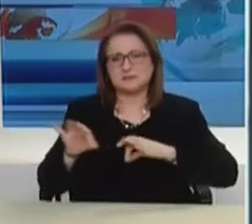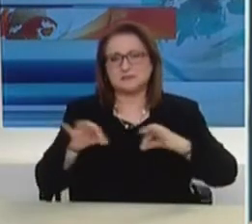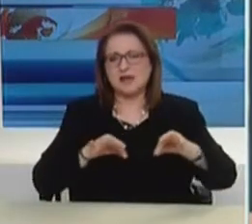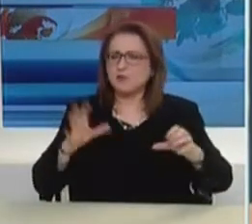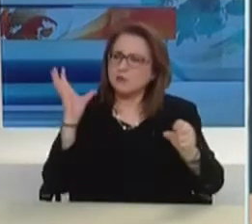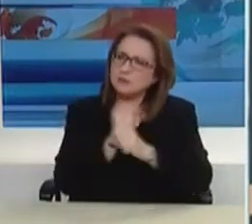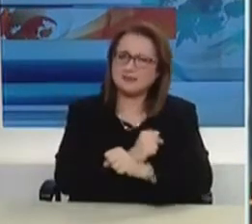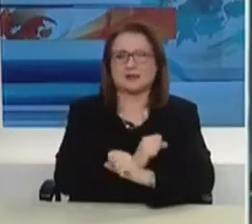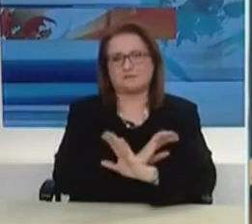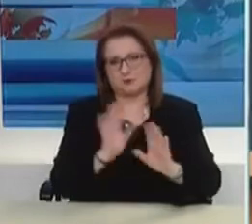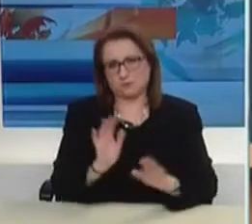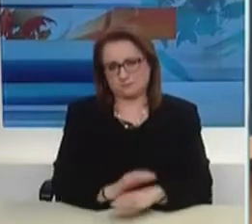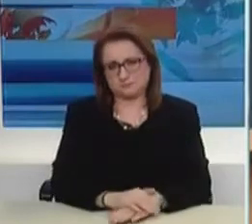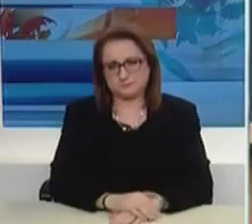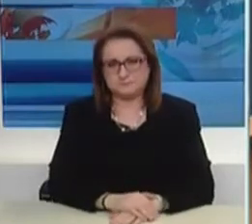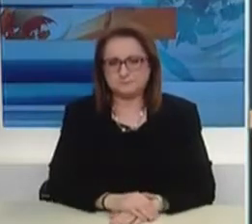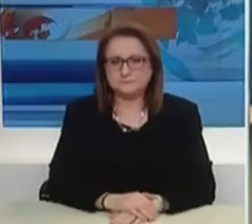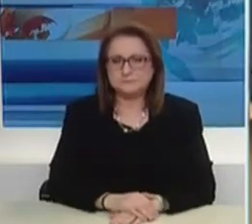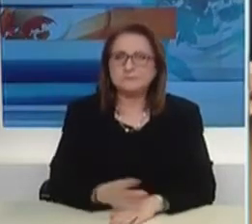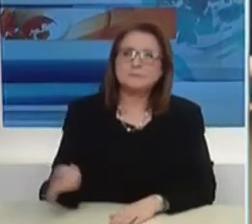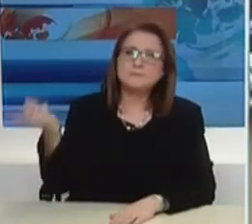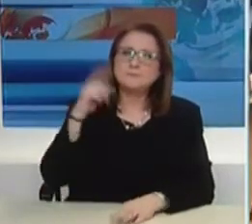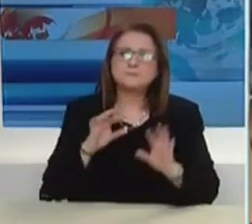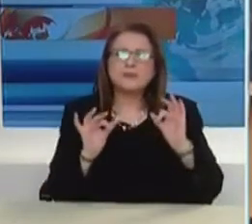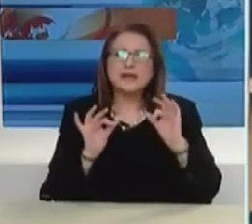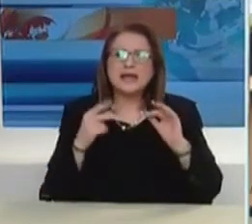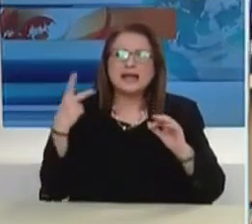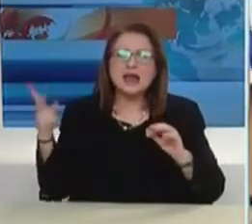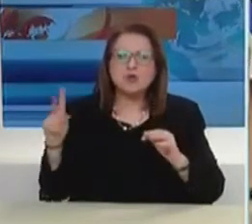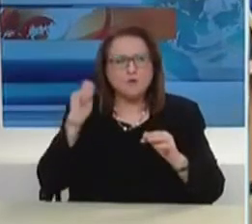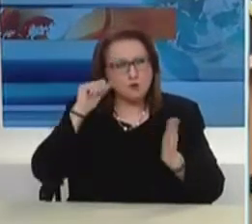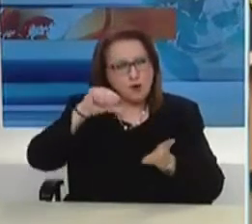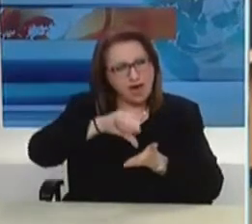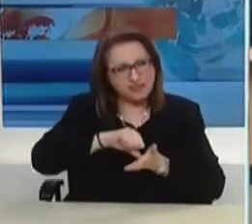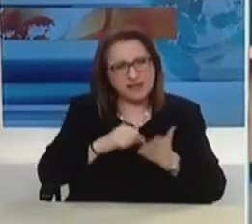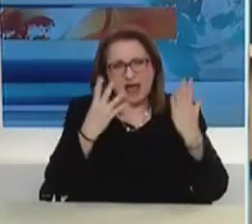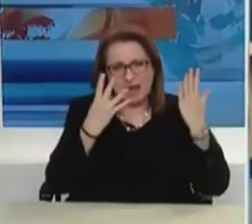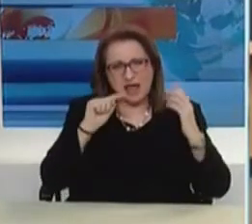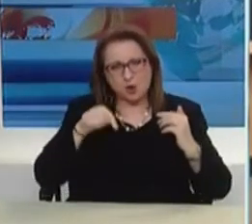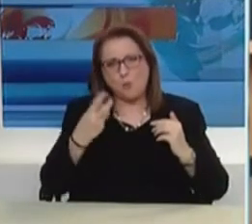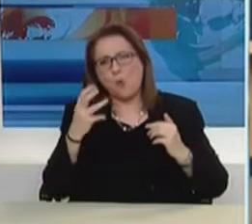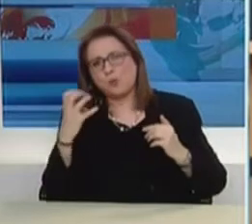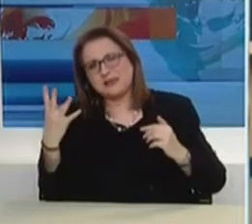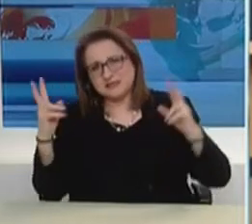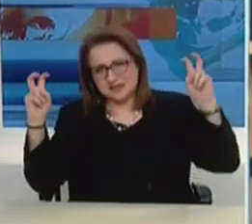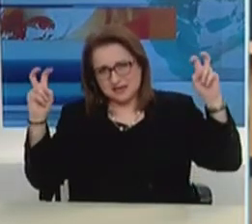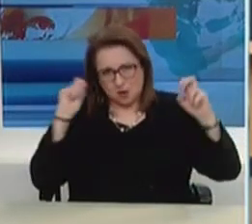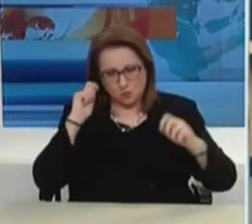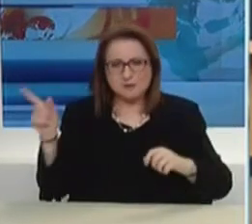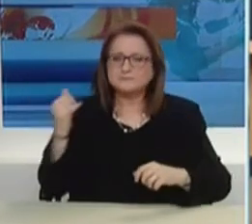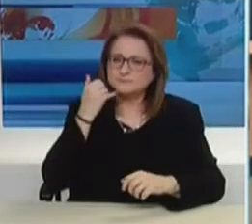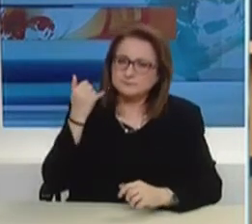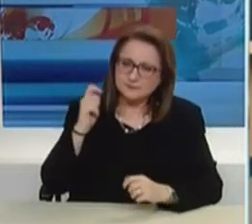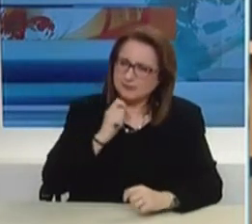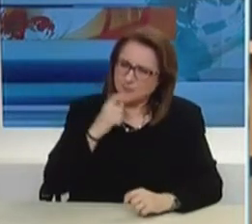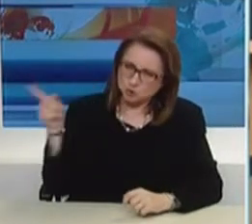Επόμενη ερώτηση από την κυρία Κομνηνού και το ραδιοφωνικό σταθμό Αθήνα 984. Από ό,τι ξέρουμε, οι οικοδομές συνεχίζουν να λειτουργούν. Θεωρείτε ότι είναι